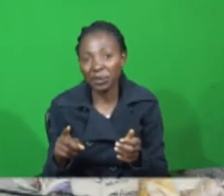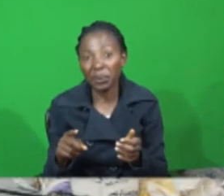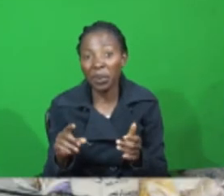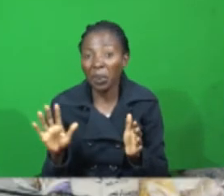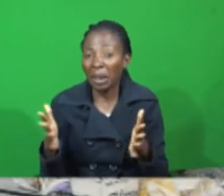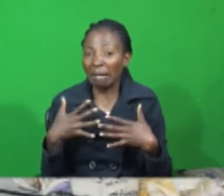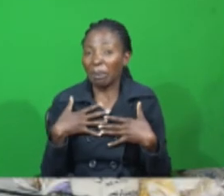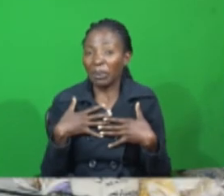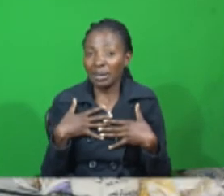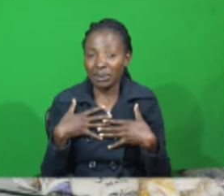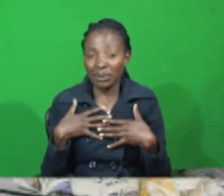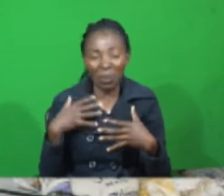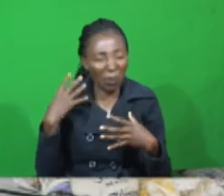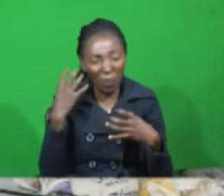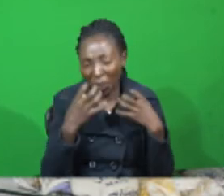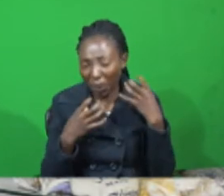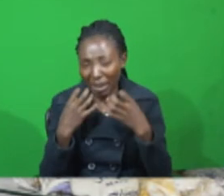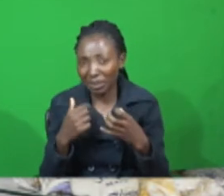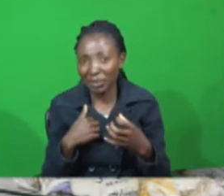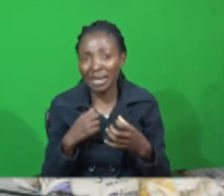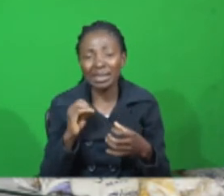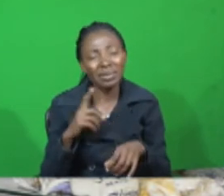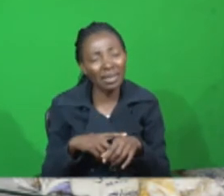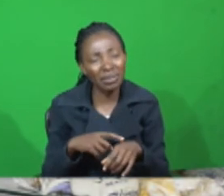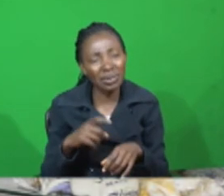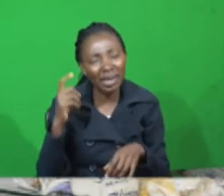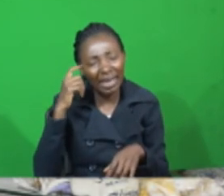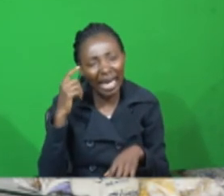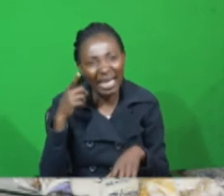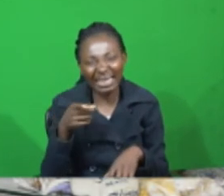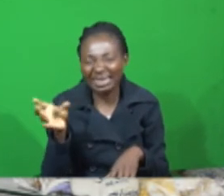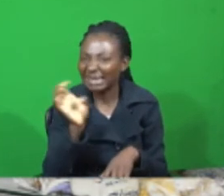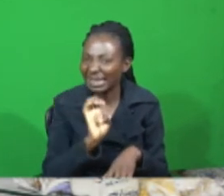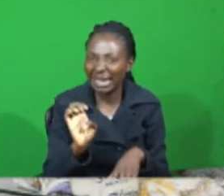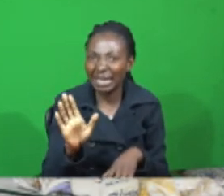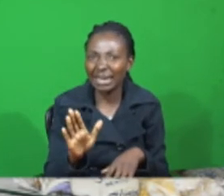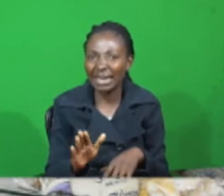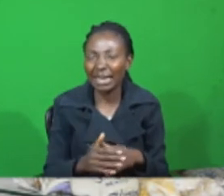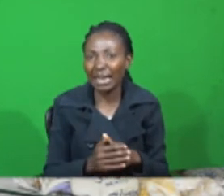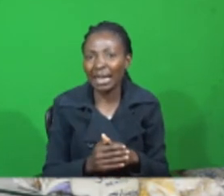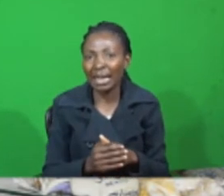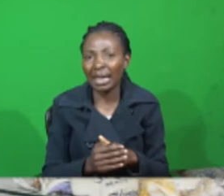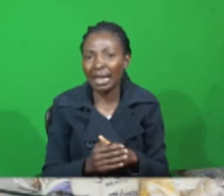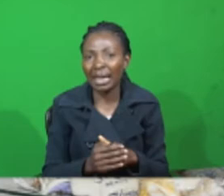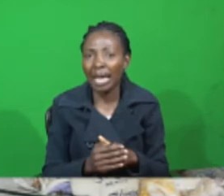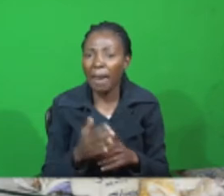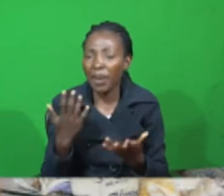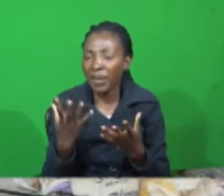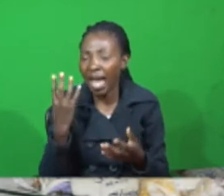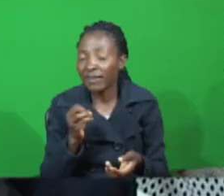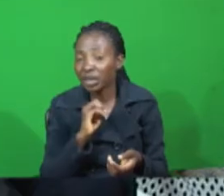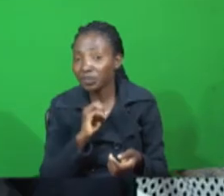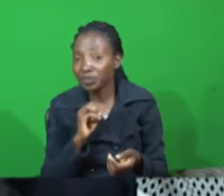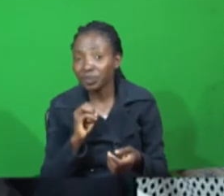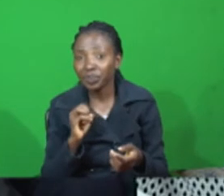nemuateriri ndepekuti pane pamwe panonyatsoratidza kuti apa ndofunga ndo medzisira yazvichaita ugona kuona munhu achiti ari kuita nyaya dzakadaro